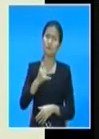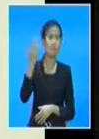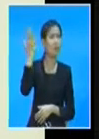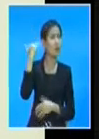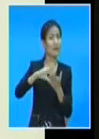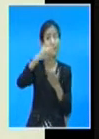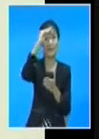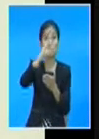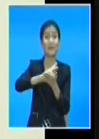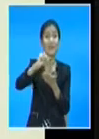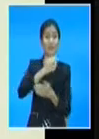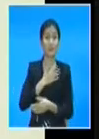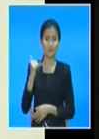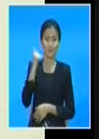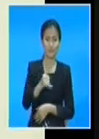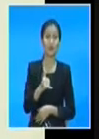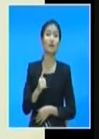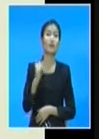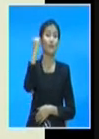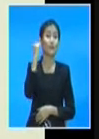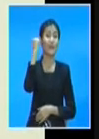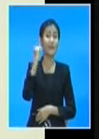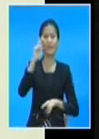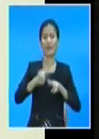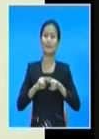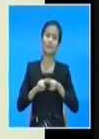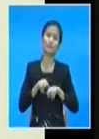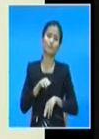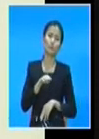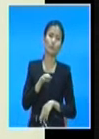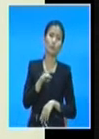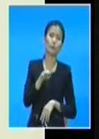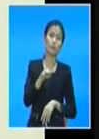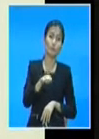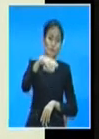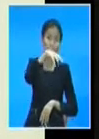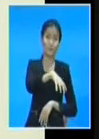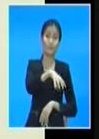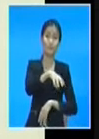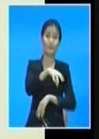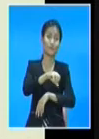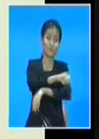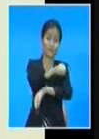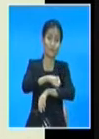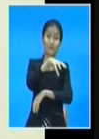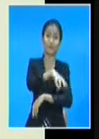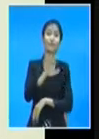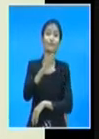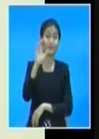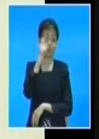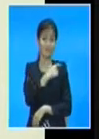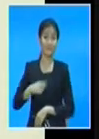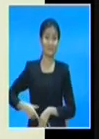าวิทยาลัยนะฮะผ่านนั่งรถเมย์นะฮะผ่านสวนจิตทุกครั้งสมัยก่อนนี้ไม่เคยเข้าไปชมนะจะเห็นว่านั่นคือป่าจ